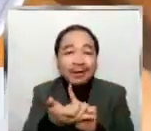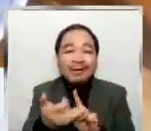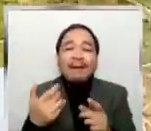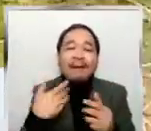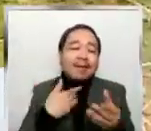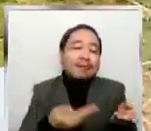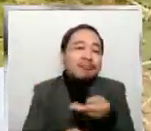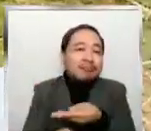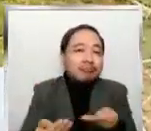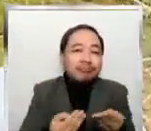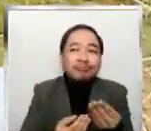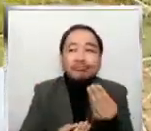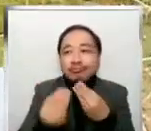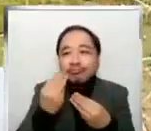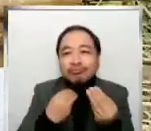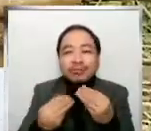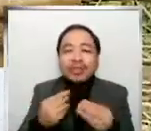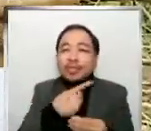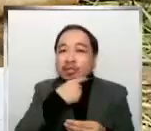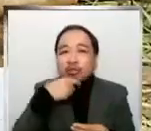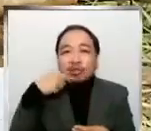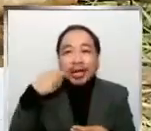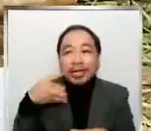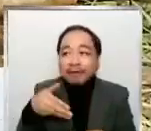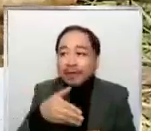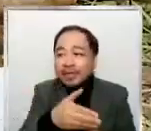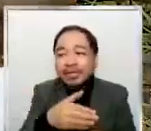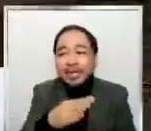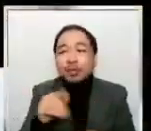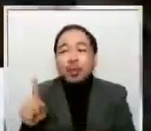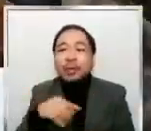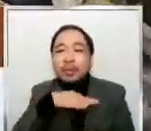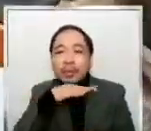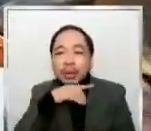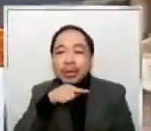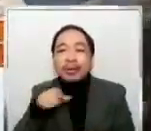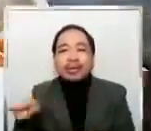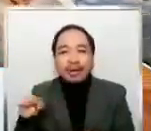tuyo at ang pinakatay na baboy ng kanilang kapitan.